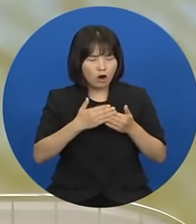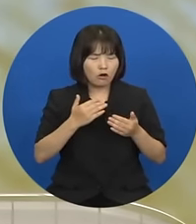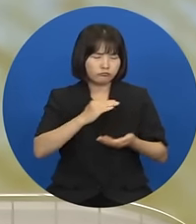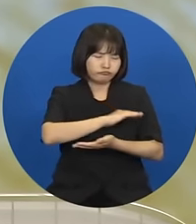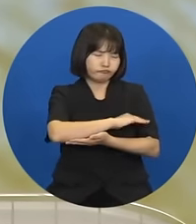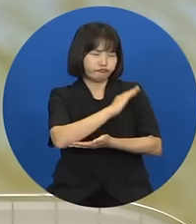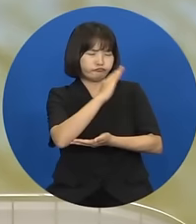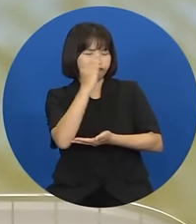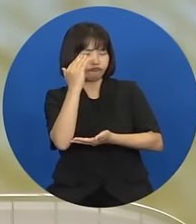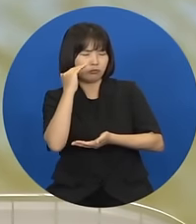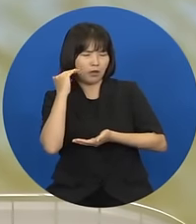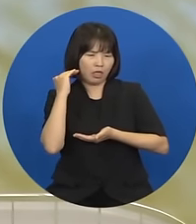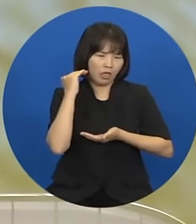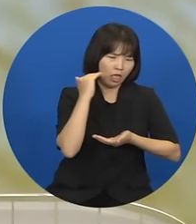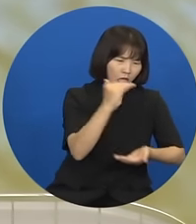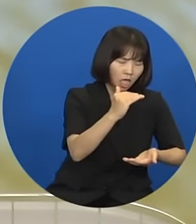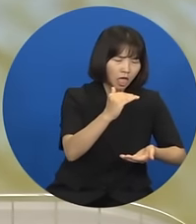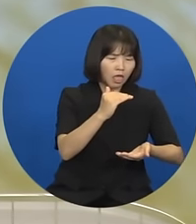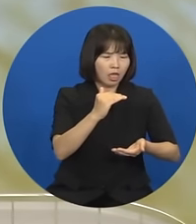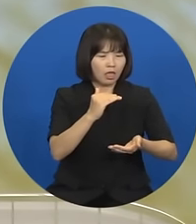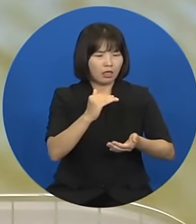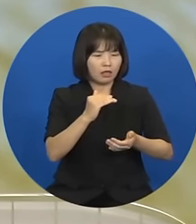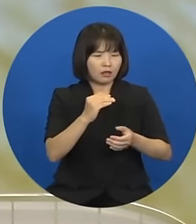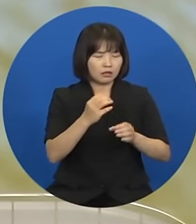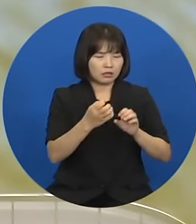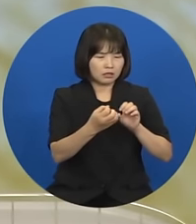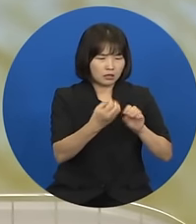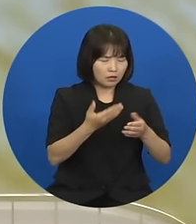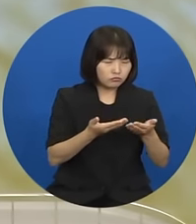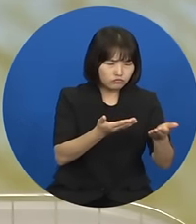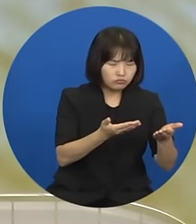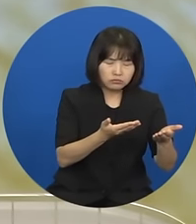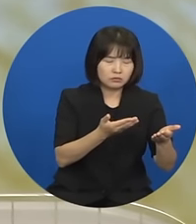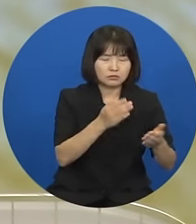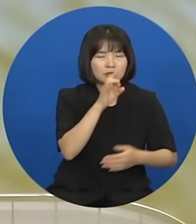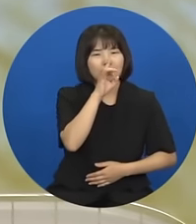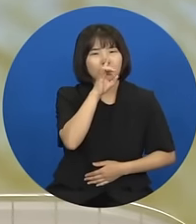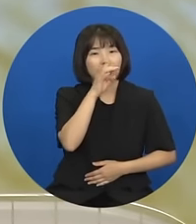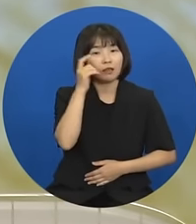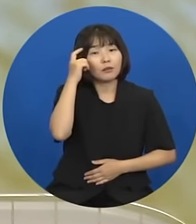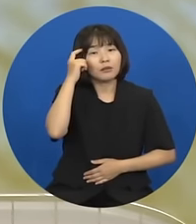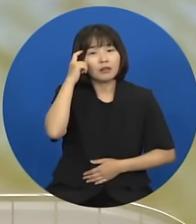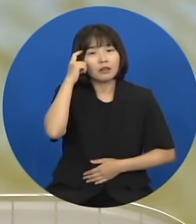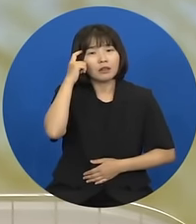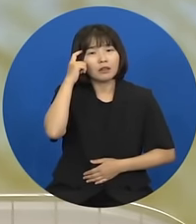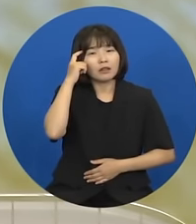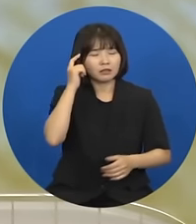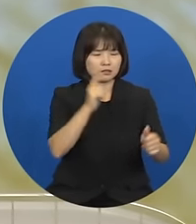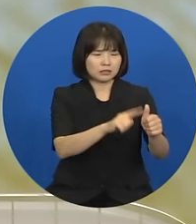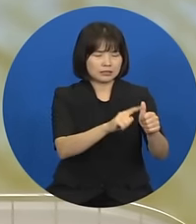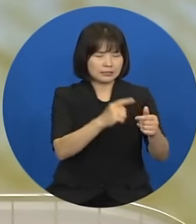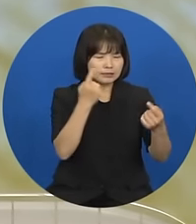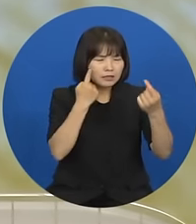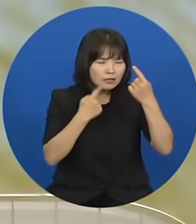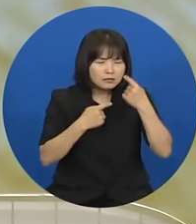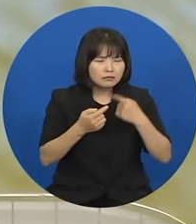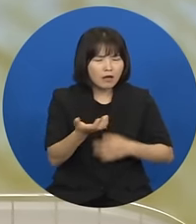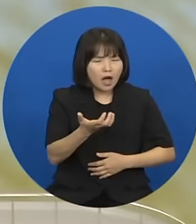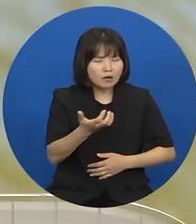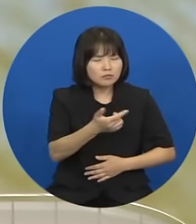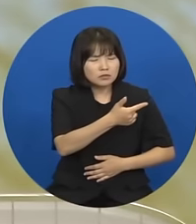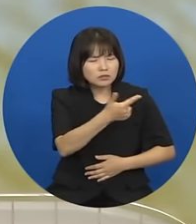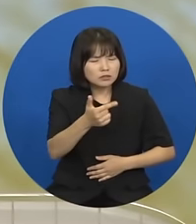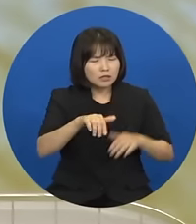함부로 권면하고 답을 드릴 수가 없습니다. 왜냐하면 그분의 상처와 아픔의 크기를